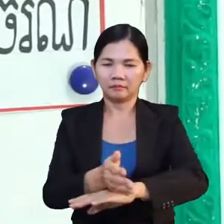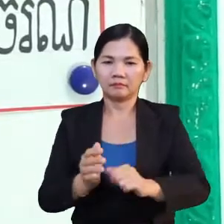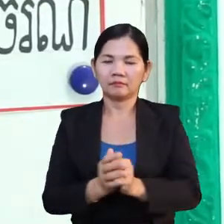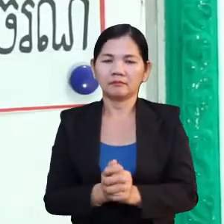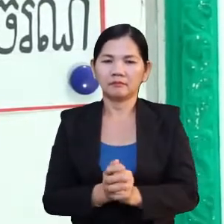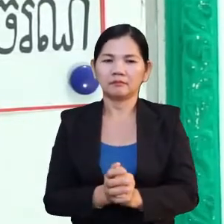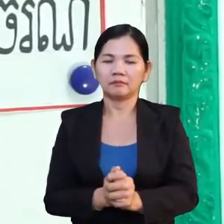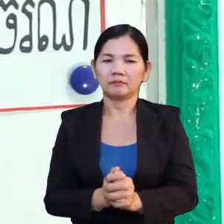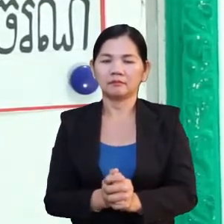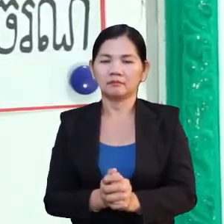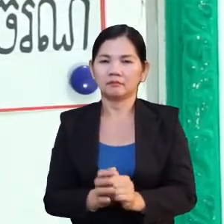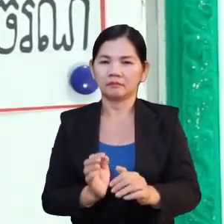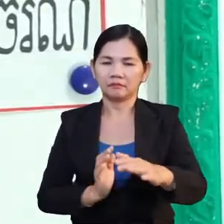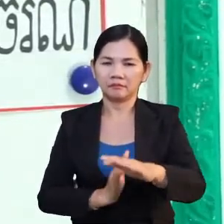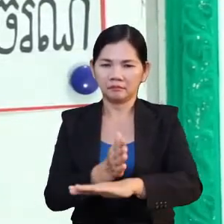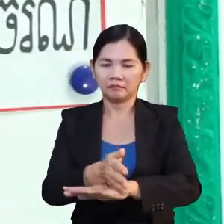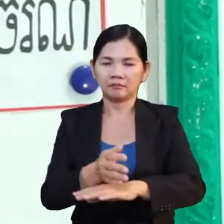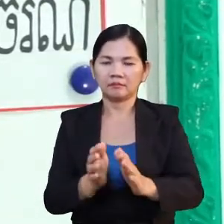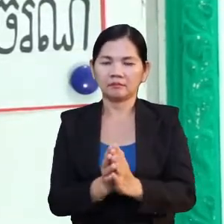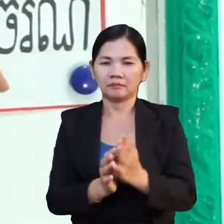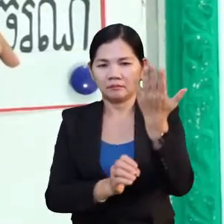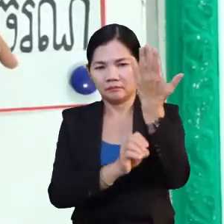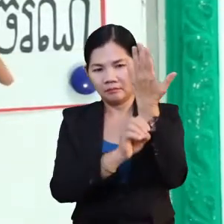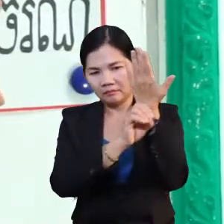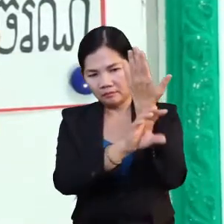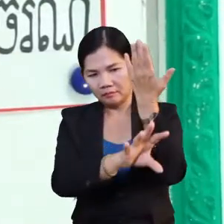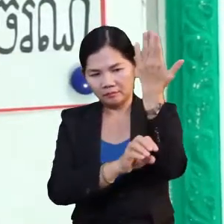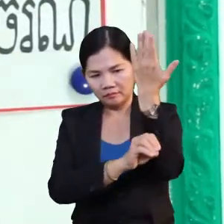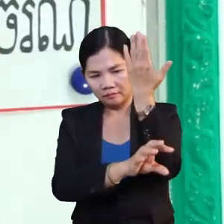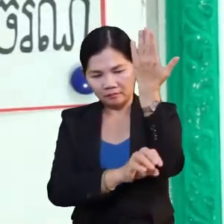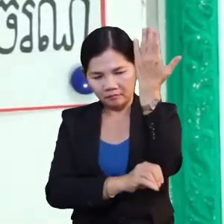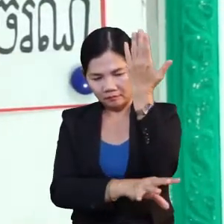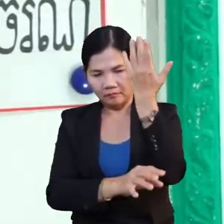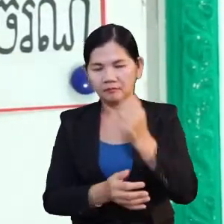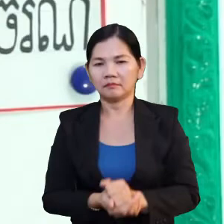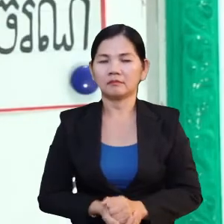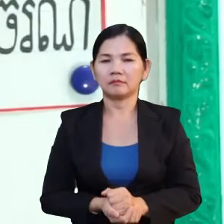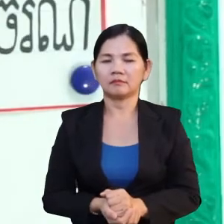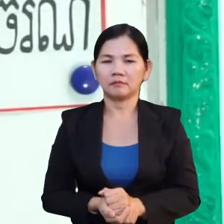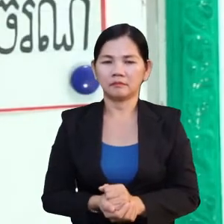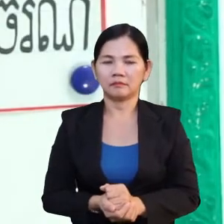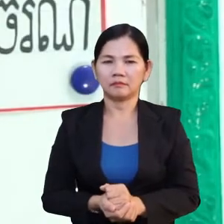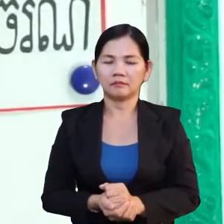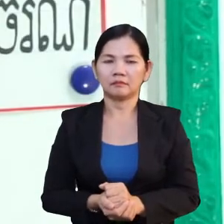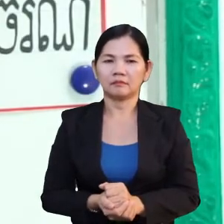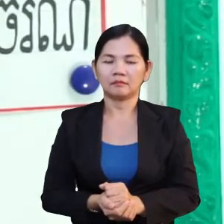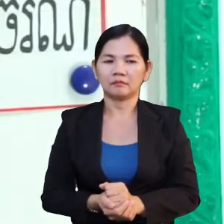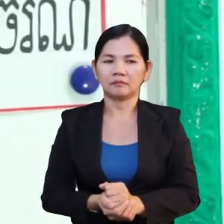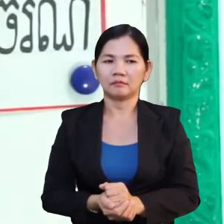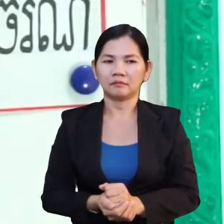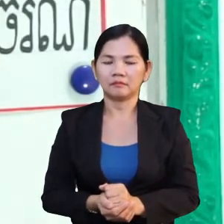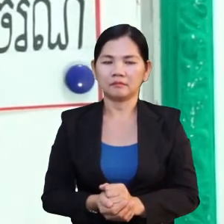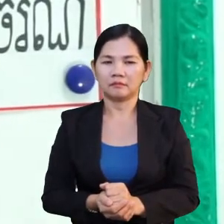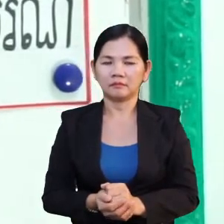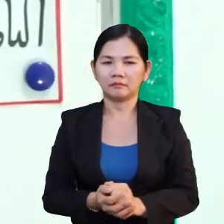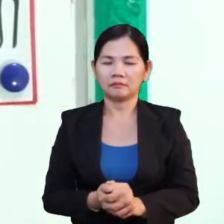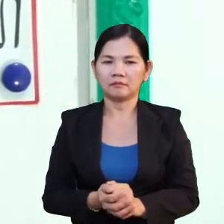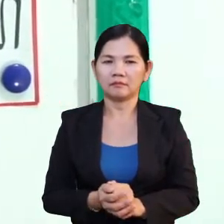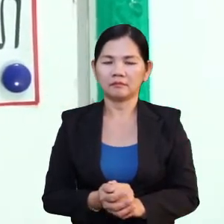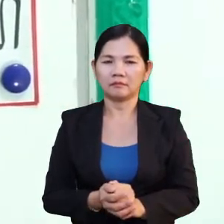ត្រូវមើលភ្លើងសញ្ញាចរាចរចាកូនចូលរួមអានជាមួយអ្នកគ្រូចាប់ផ្ដើ